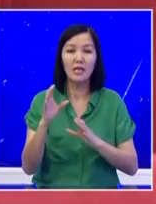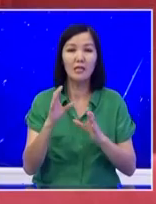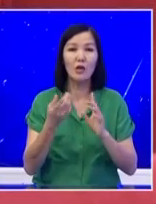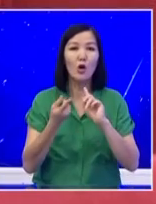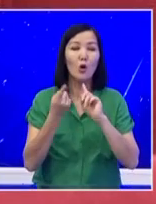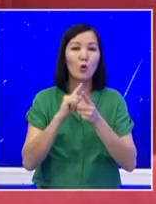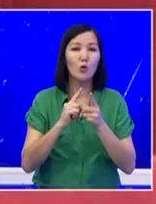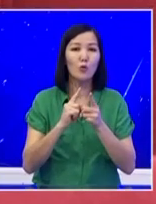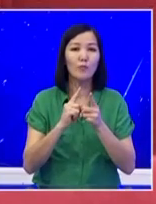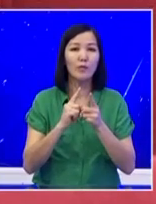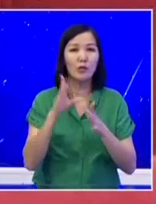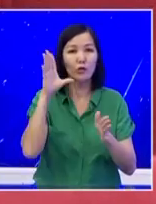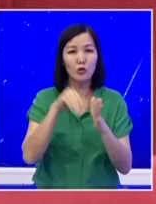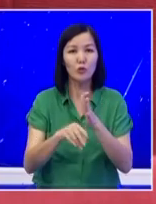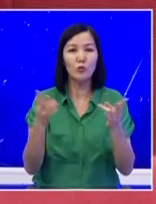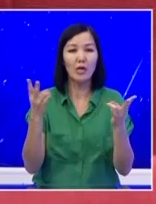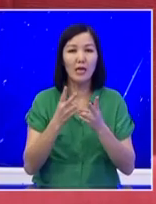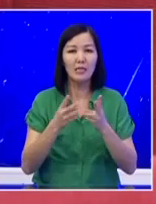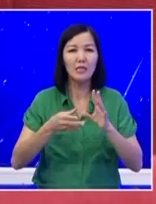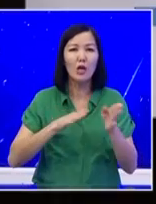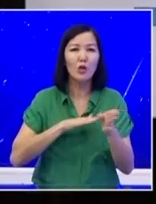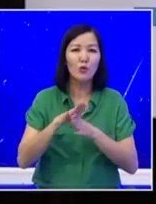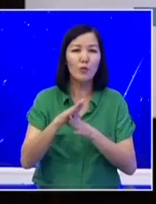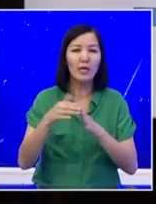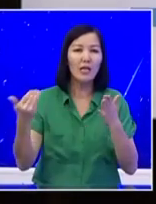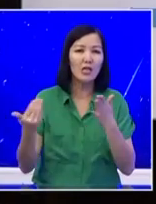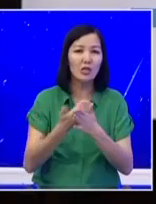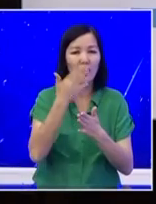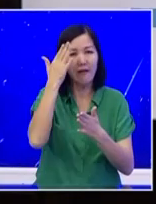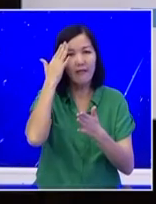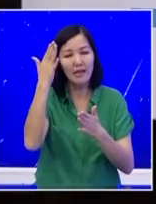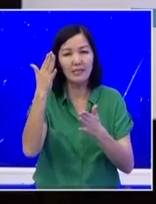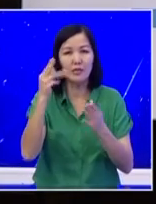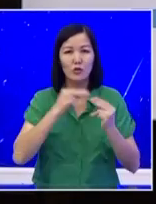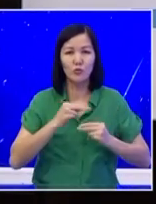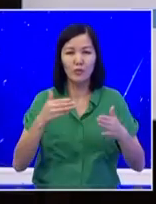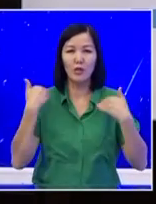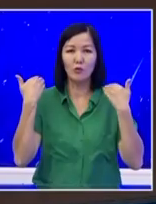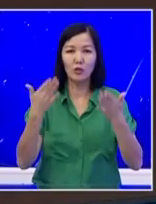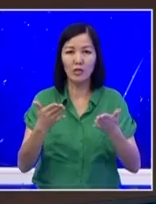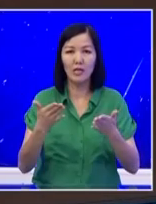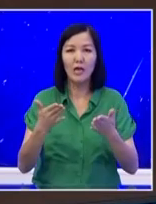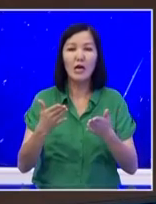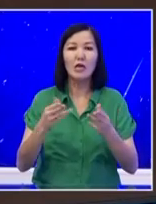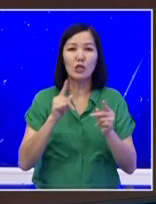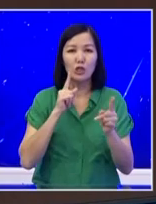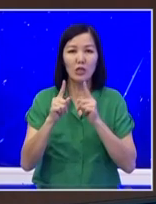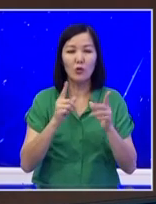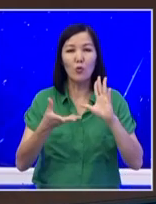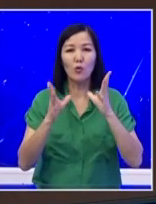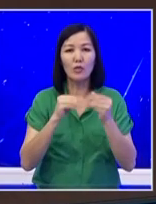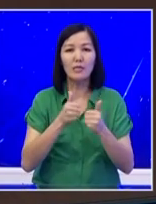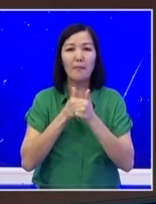экономикада институционалдық және құрылымдық реформаларды жүргізуге қатысты түбегейлі жаңа тәсілдер қамтылмақ. Жиын